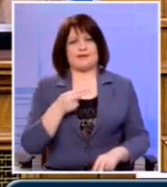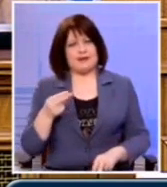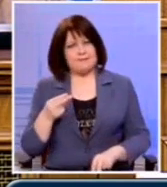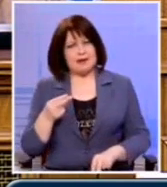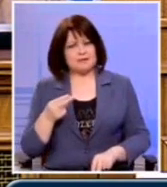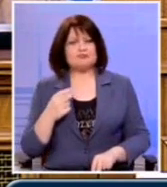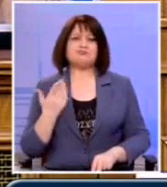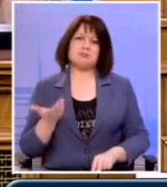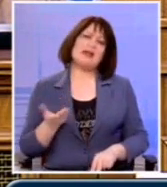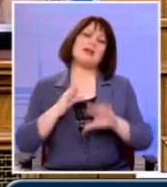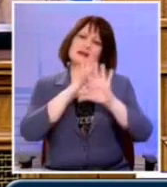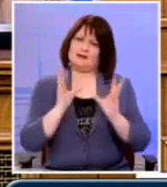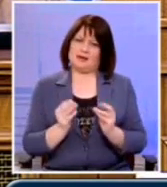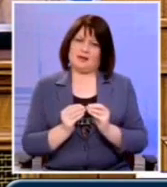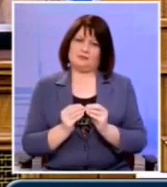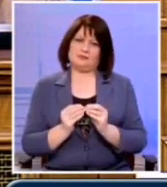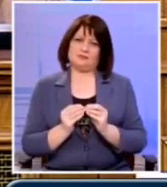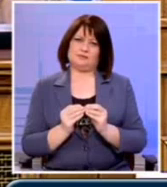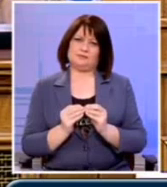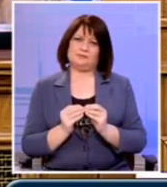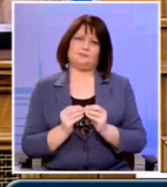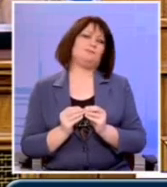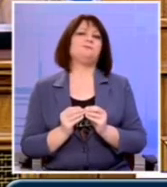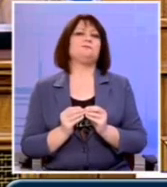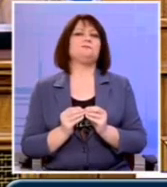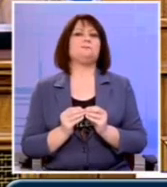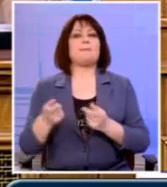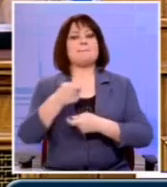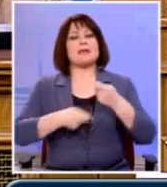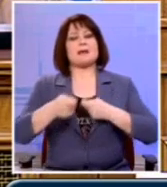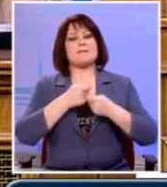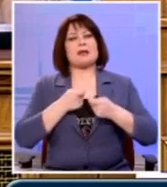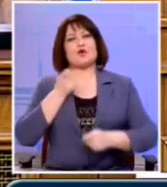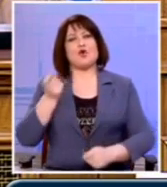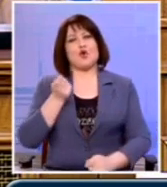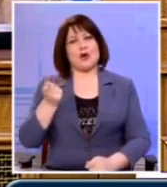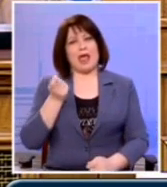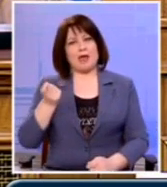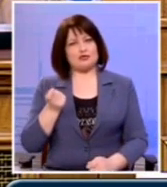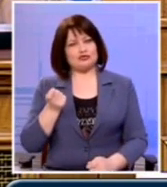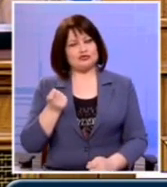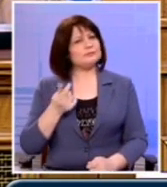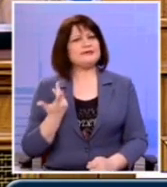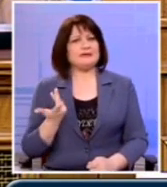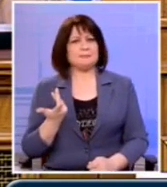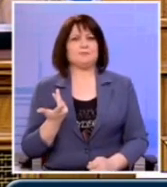και γενικότερα του επιχειρηματικού χρέους, έχει περάσει από